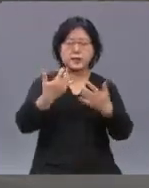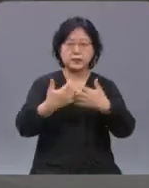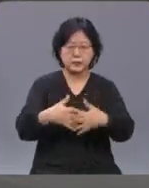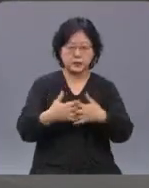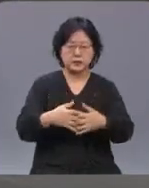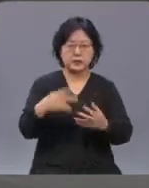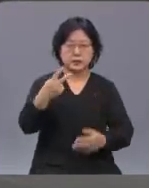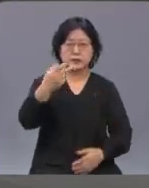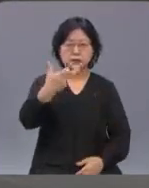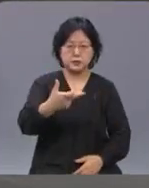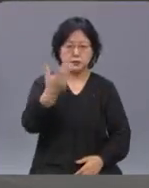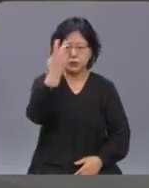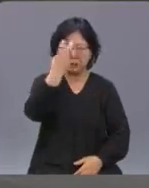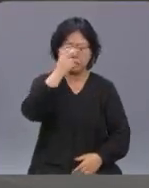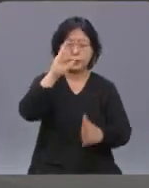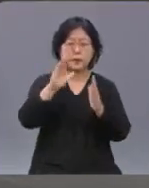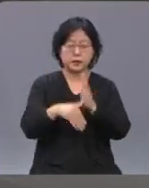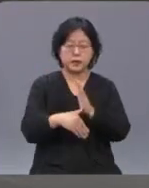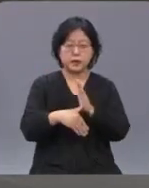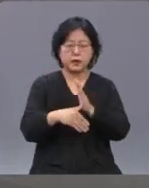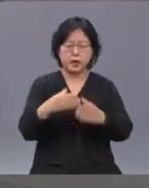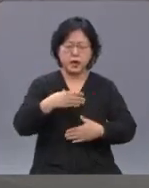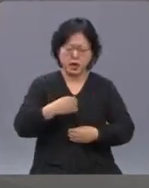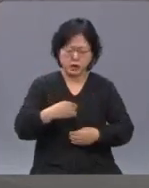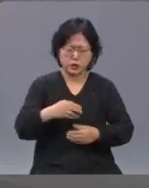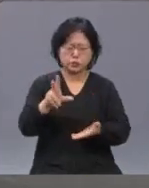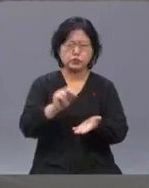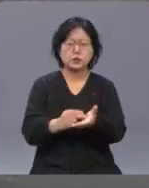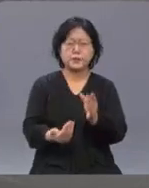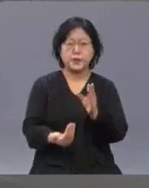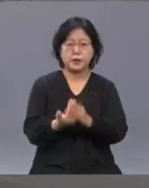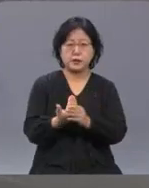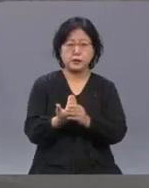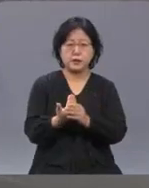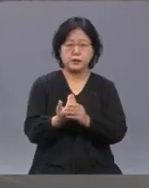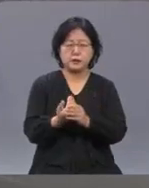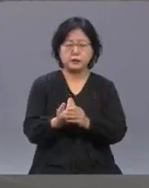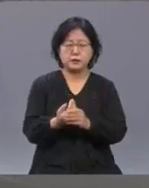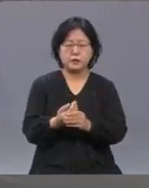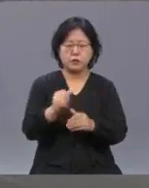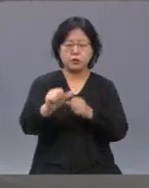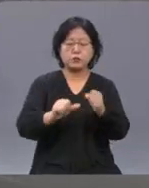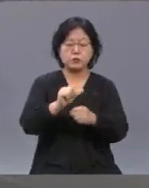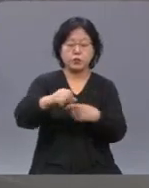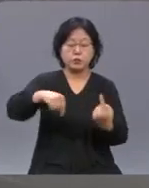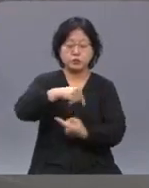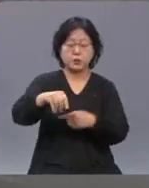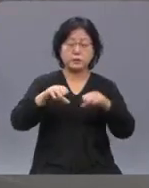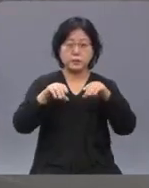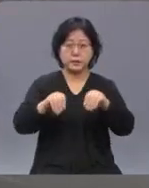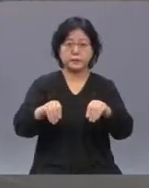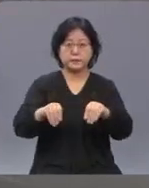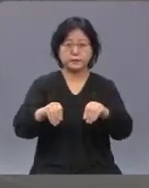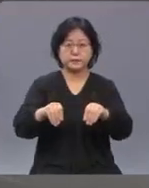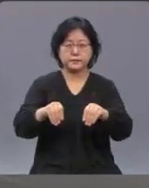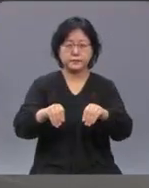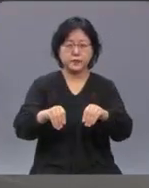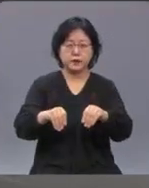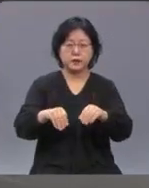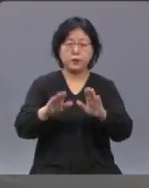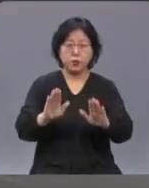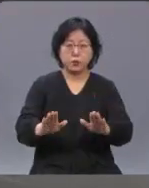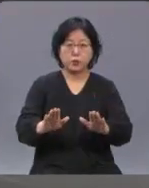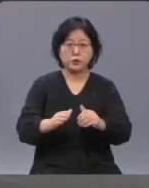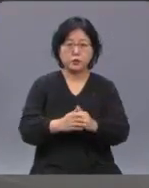4호기는 2017년 점검 당시 안전성 문제가 발견돼 5년 동안 가동을 멈췄었는데요 바로